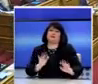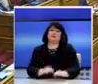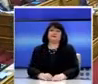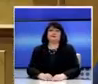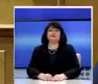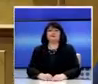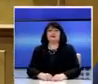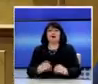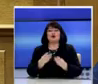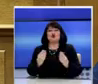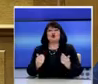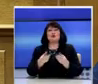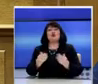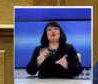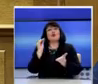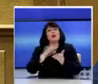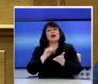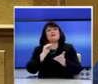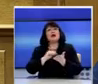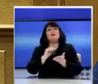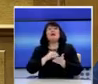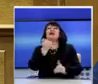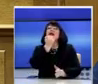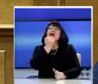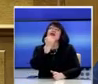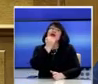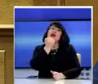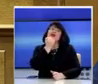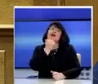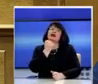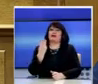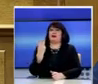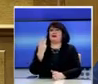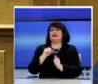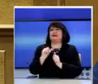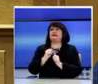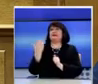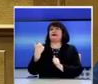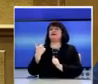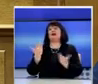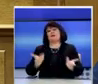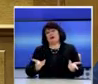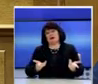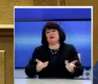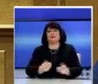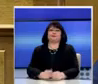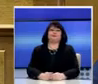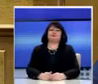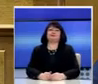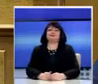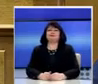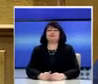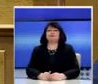τρόπο κάνουμε ακριβώς τα ίδια λάθη που κάνατε και πριν από 3 μήνες και οδηγηθήκαμε στο δεύτερο lockdown.